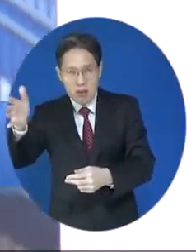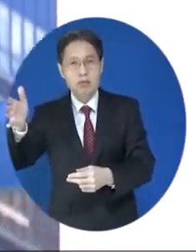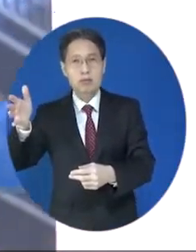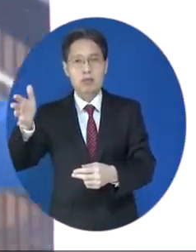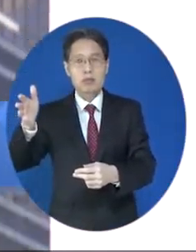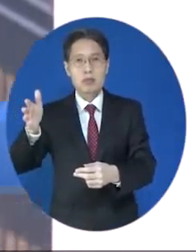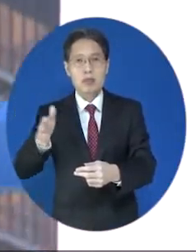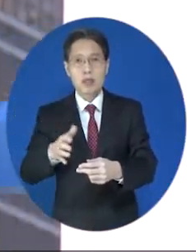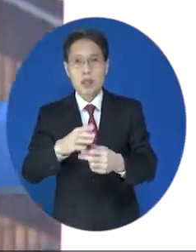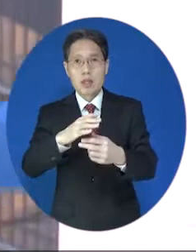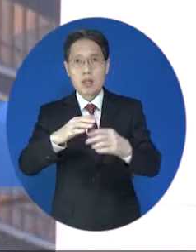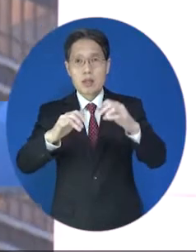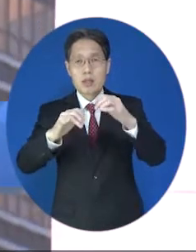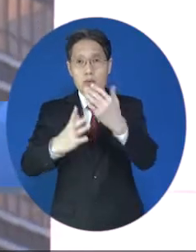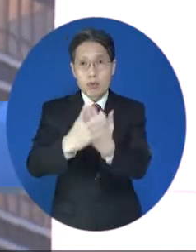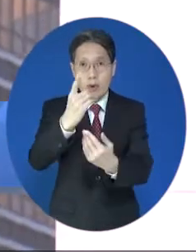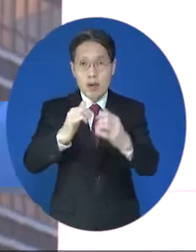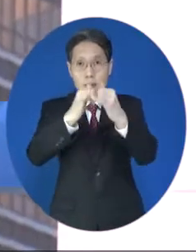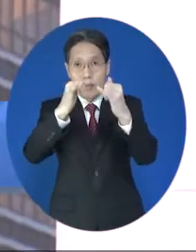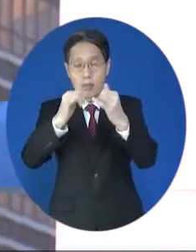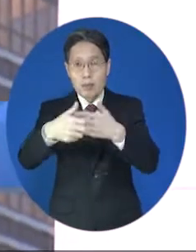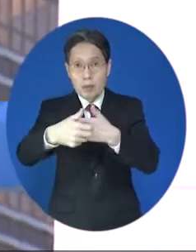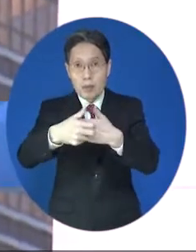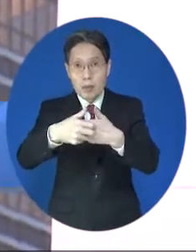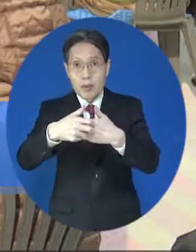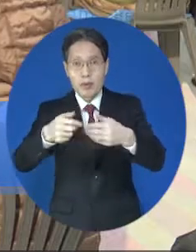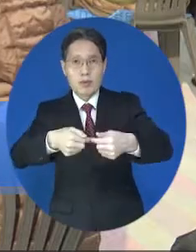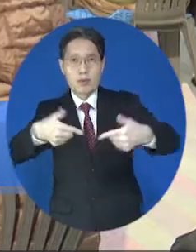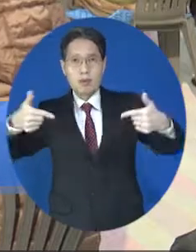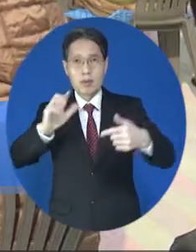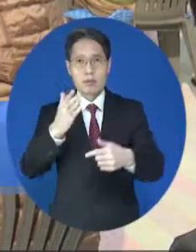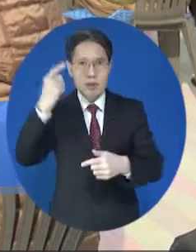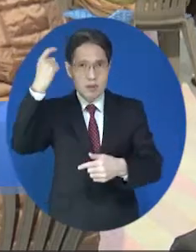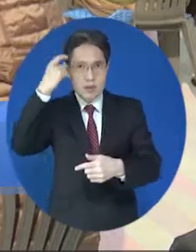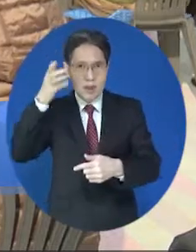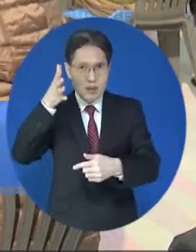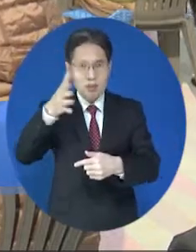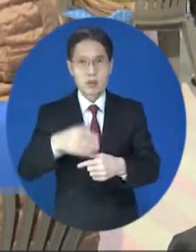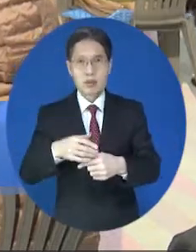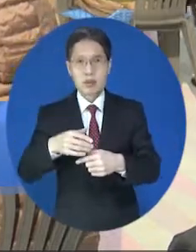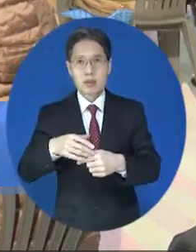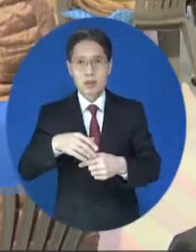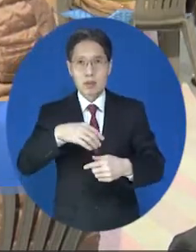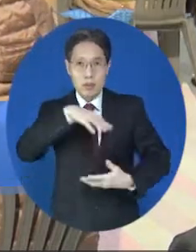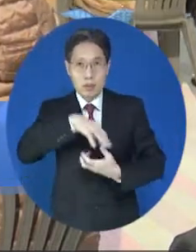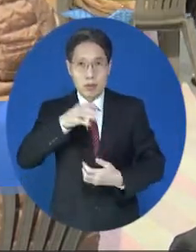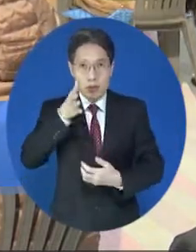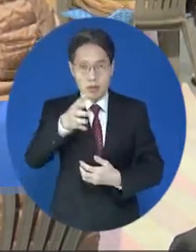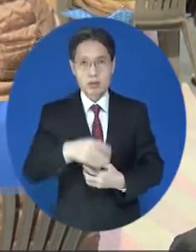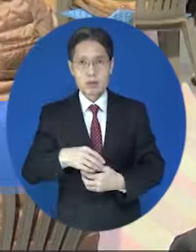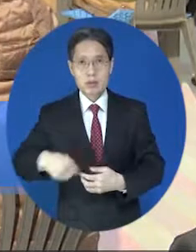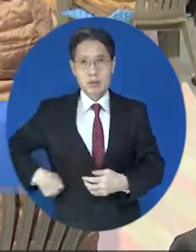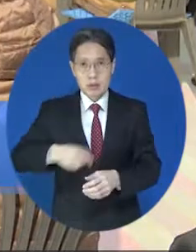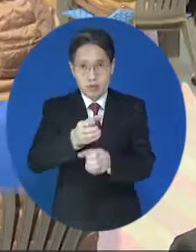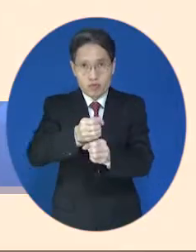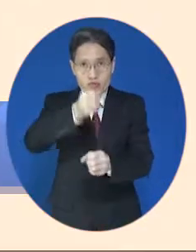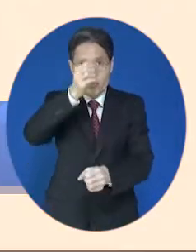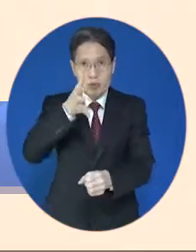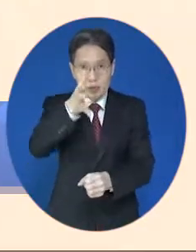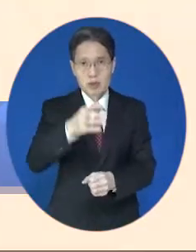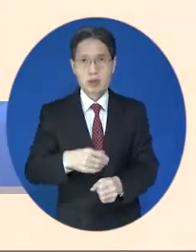둔 종합병원으로 확장할 계획입니다 뇌혈관 센터 소화기센터 촉 추 관절센터